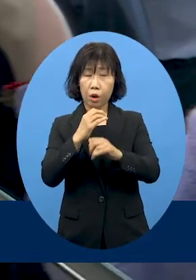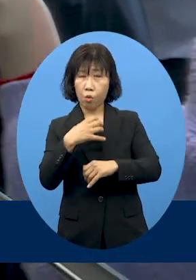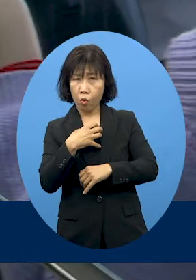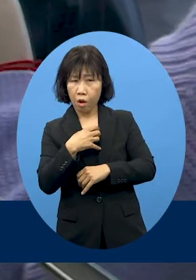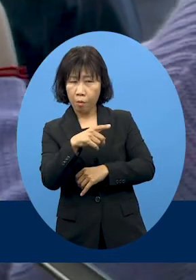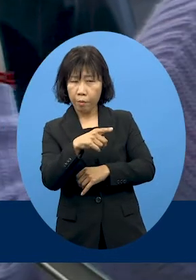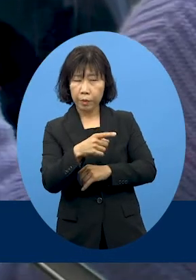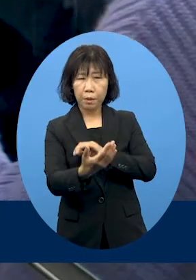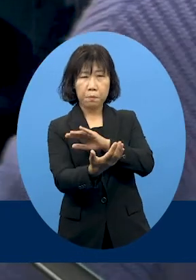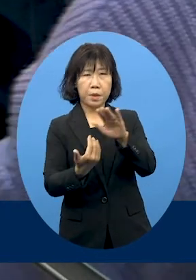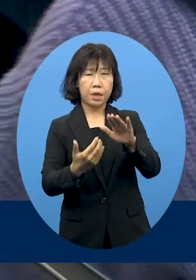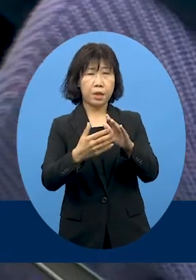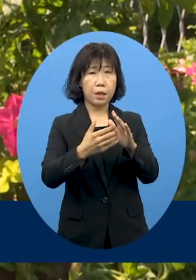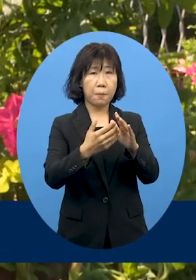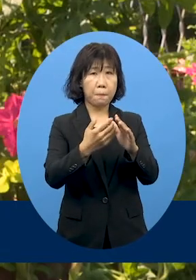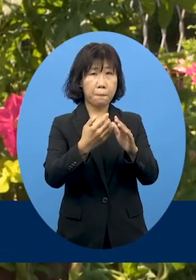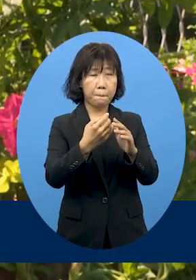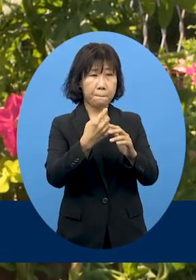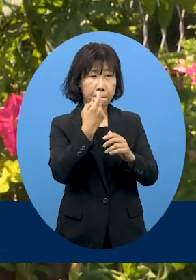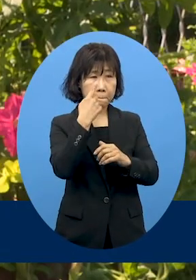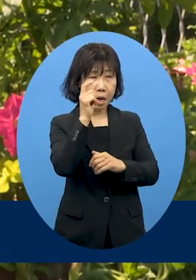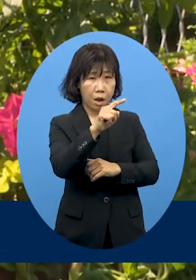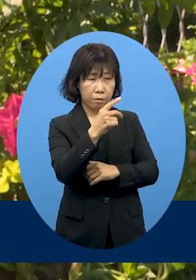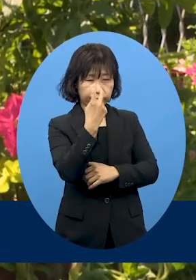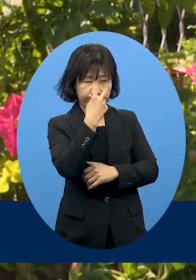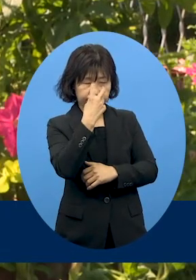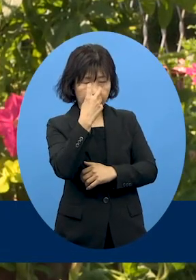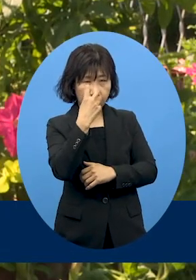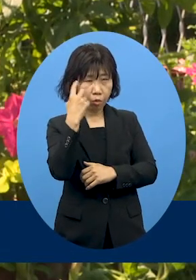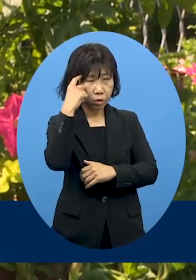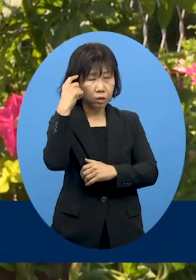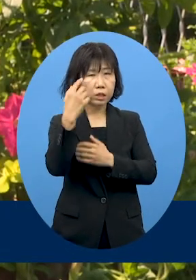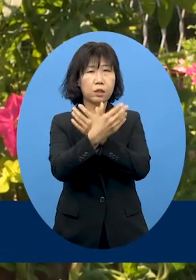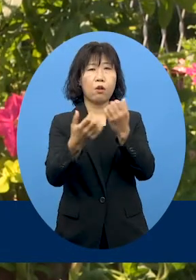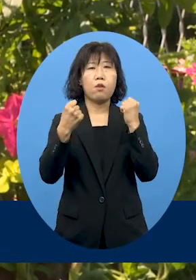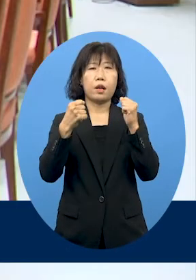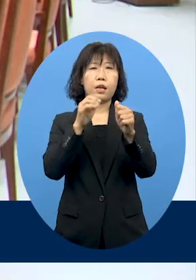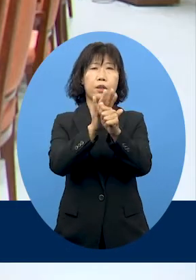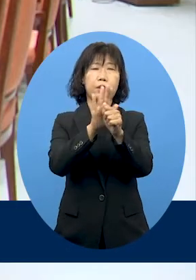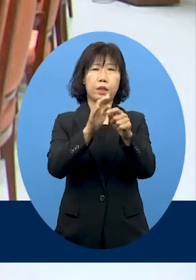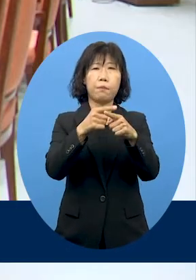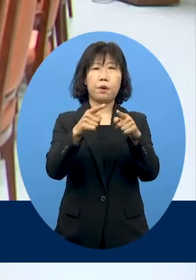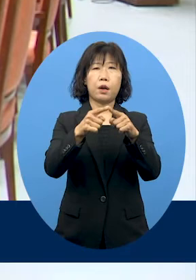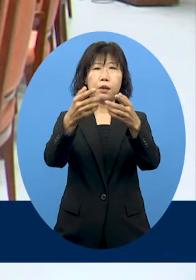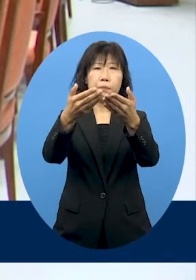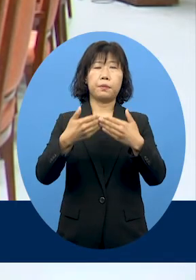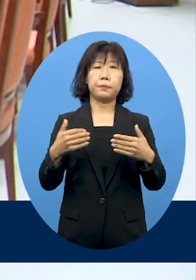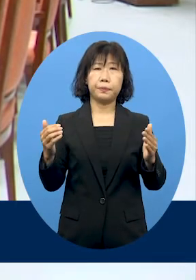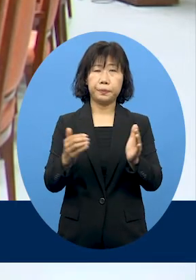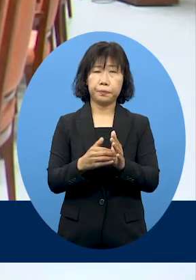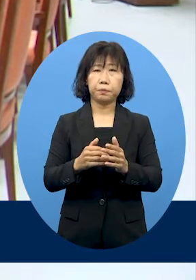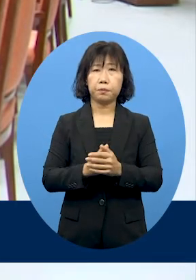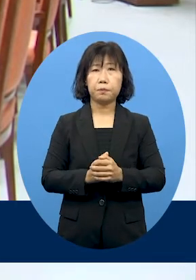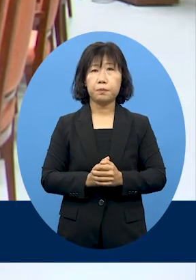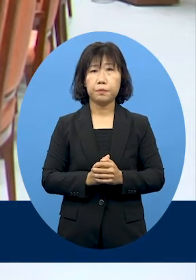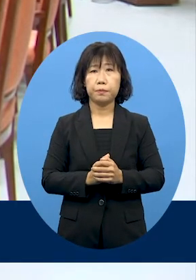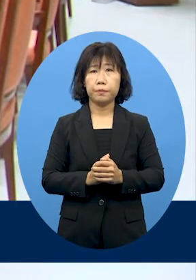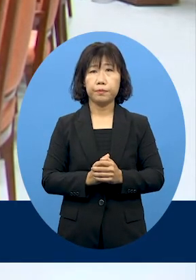고위험군의 조기 발견으로 적극적 위기 개입을 통해 주민의 정신건강 증진에 크게 기여했다는 평을 받았습니다.